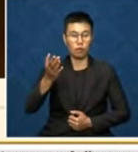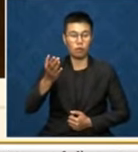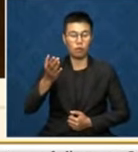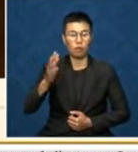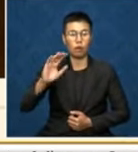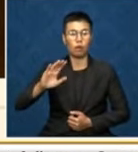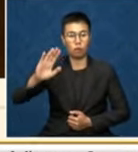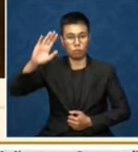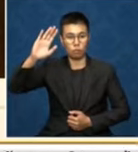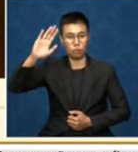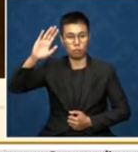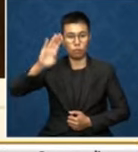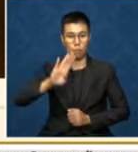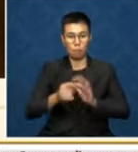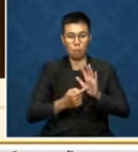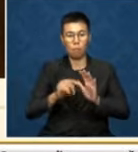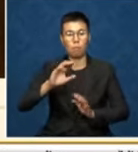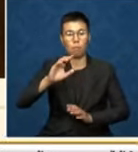ครับบัญชาครับท่านประธานครับ